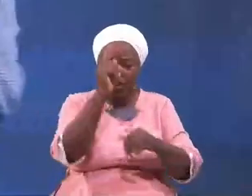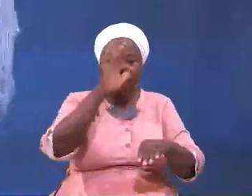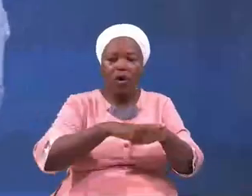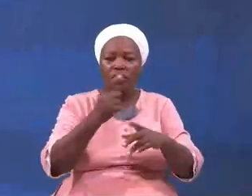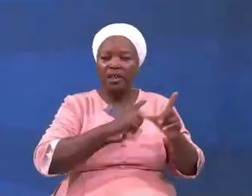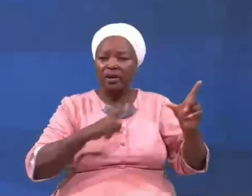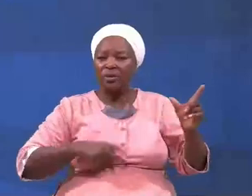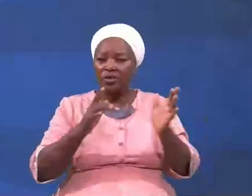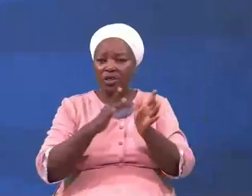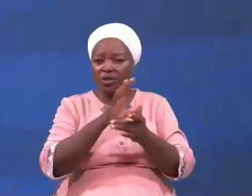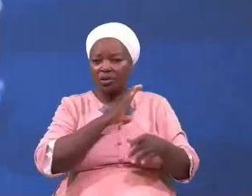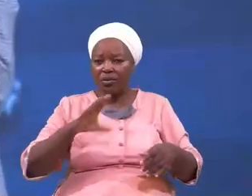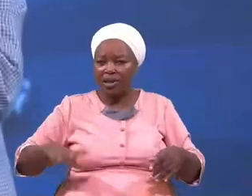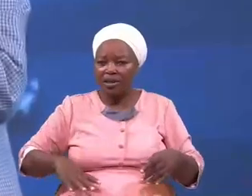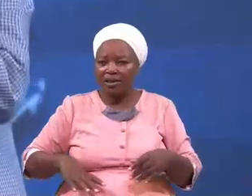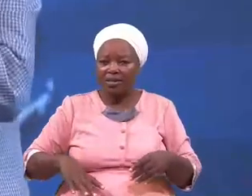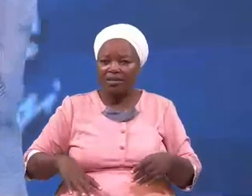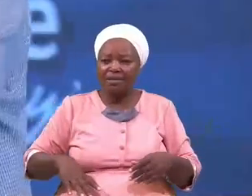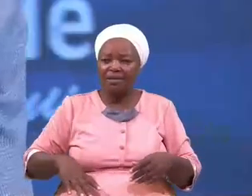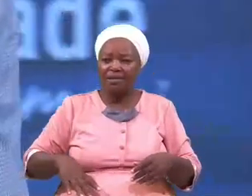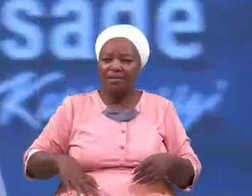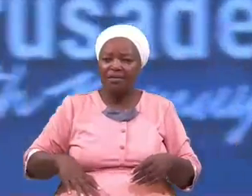vous croyez au Seigneur Jésus